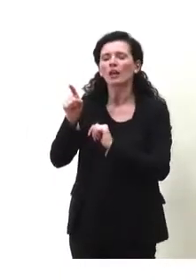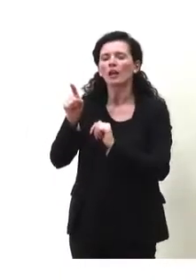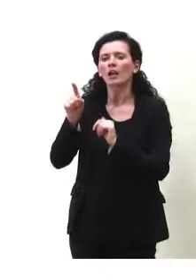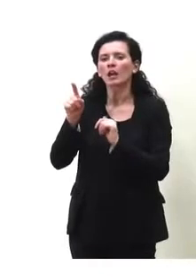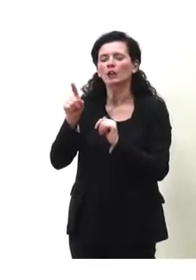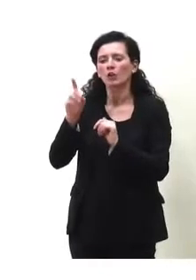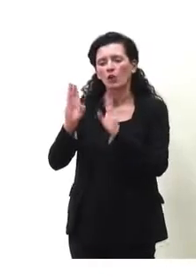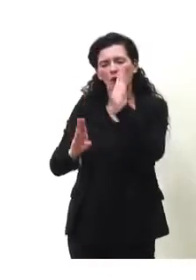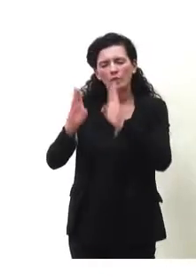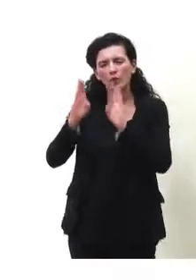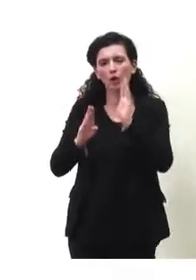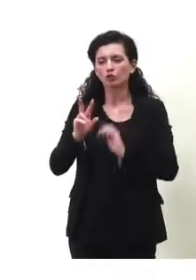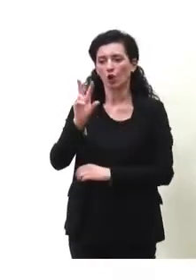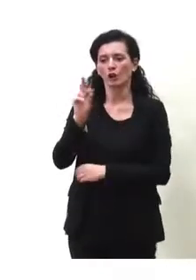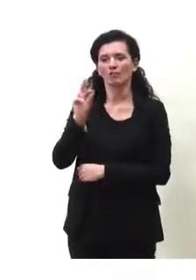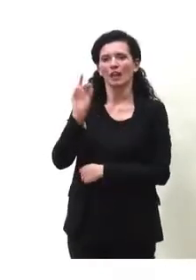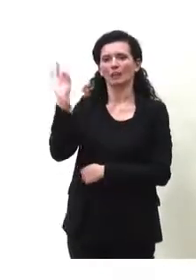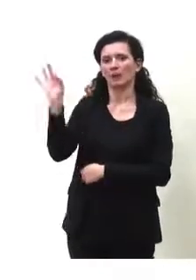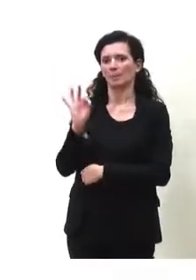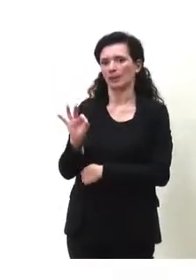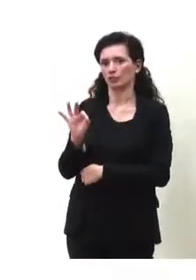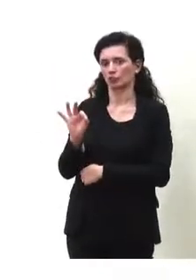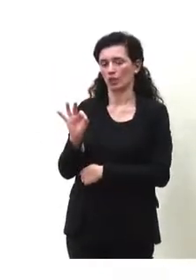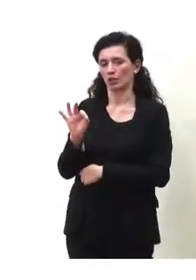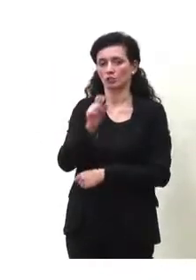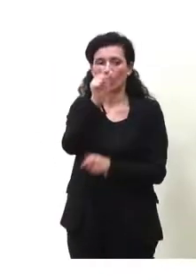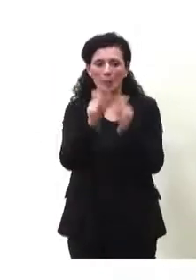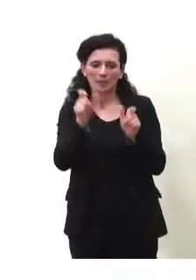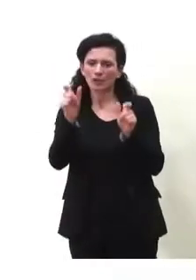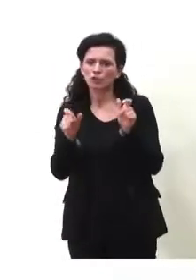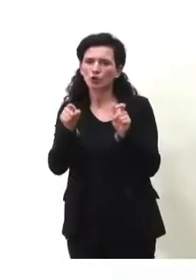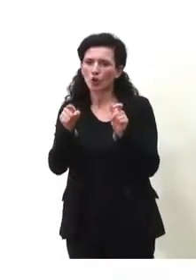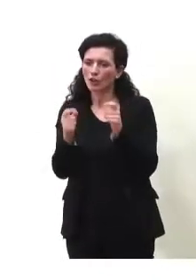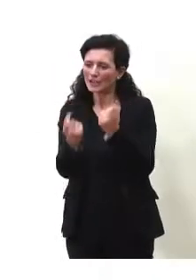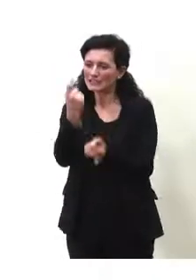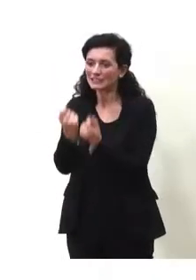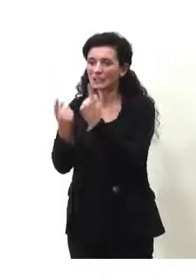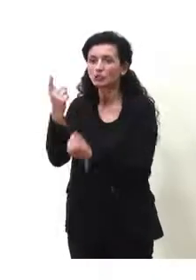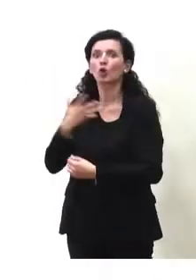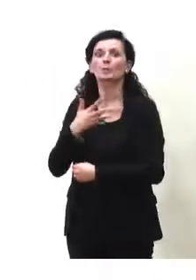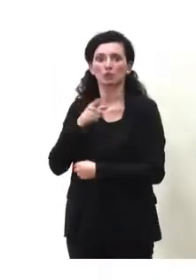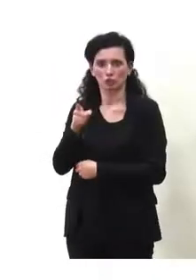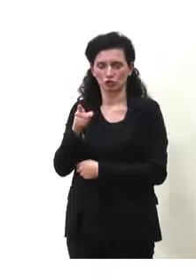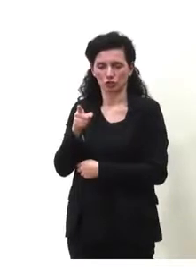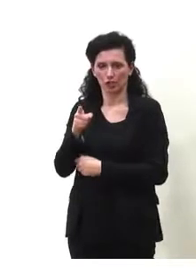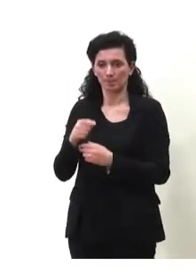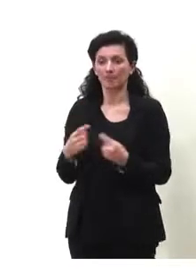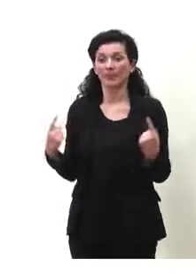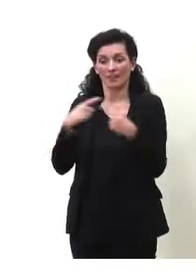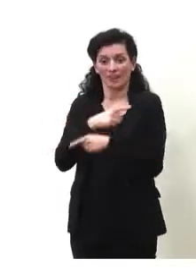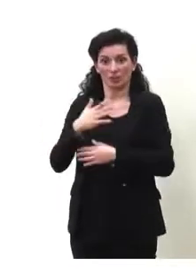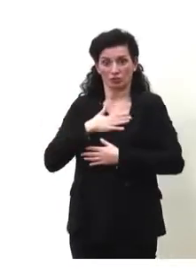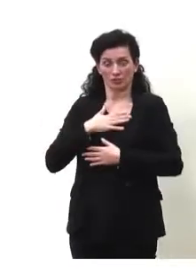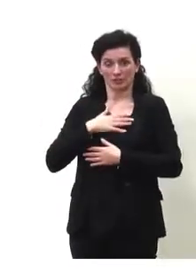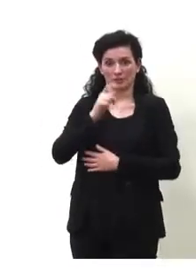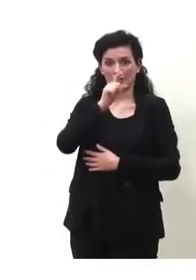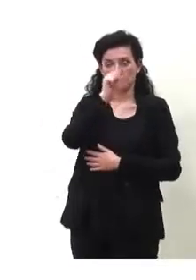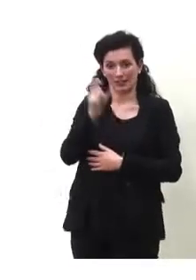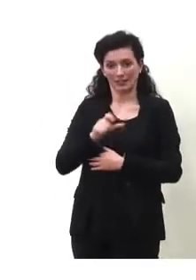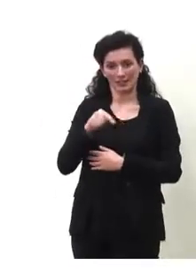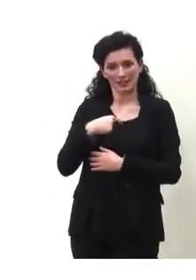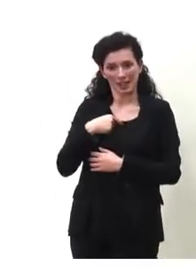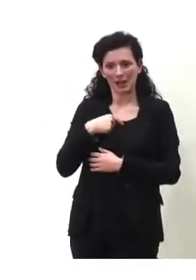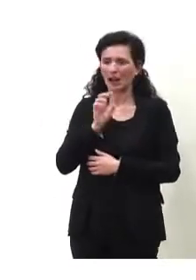30% delle persone che sviluppano i sintomi. Le nostre vituperate regioni ci danno